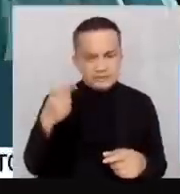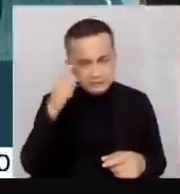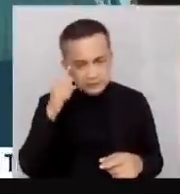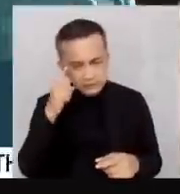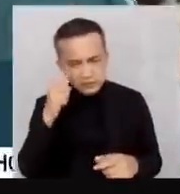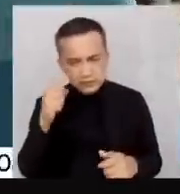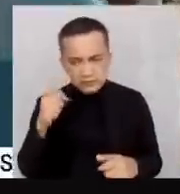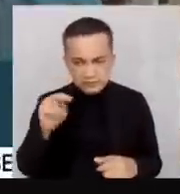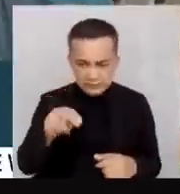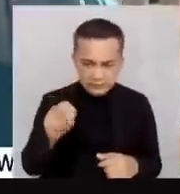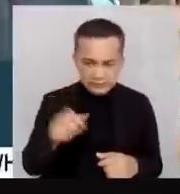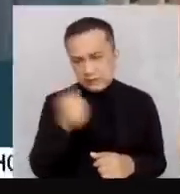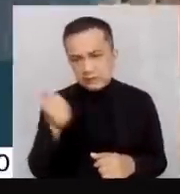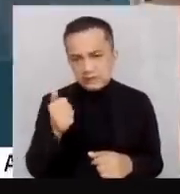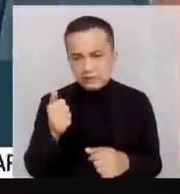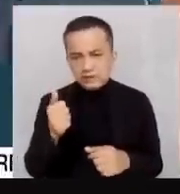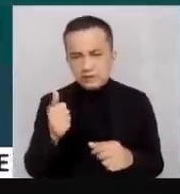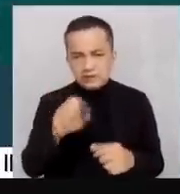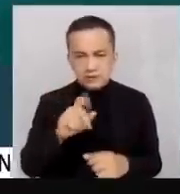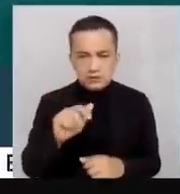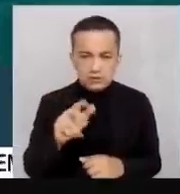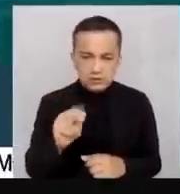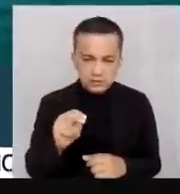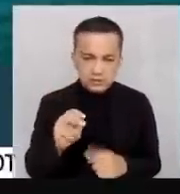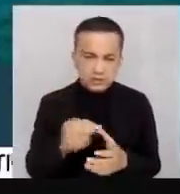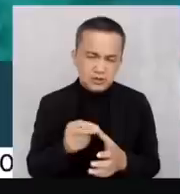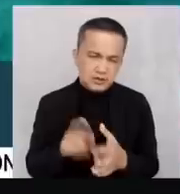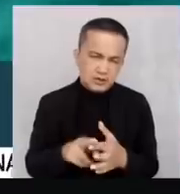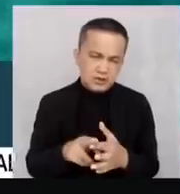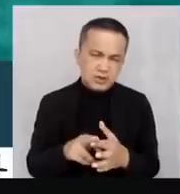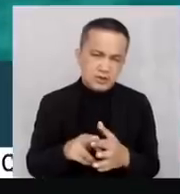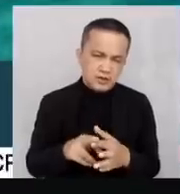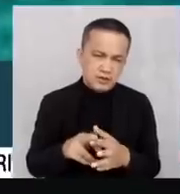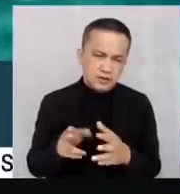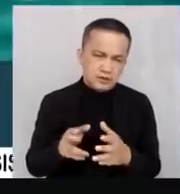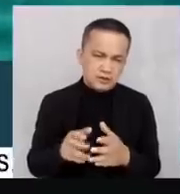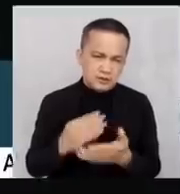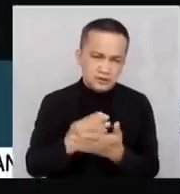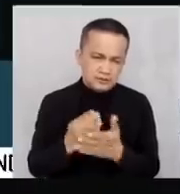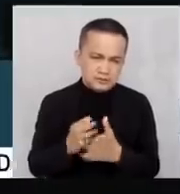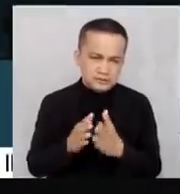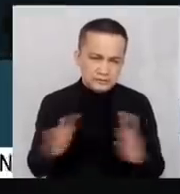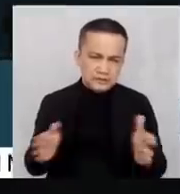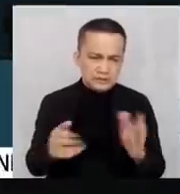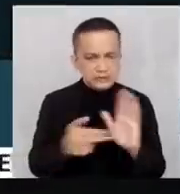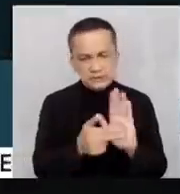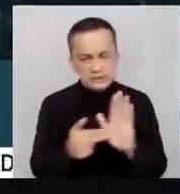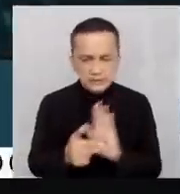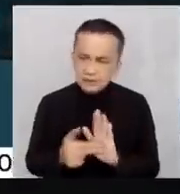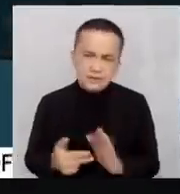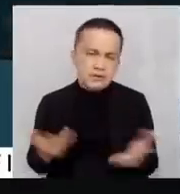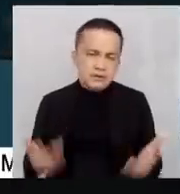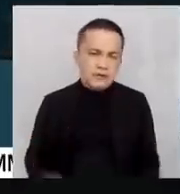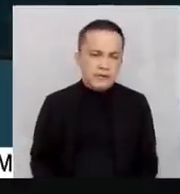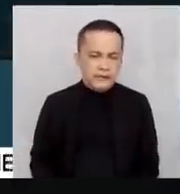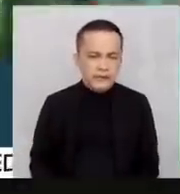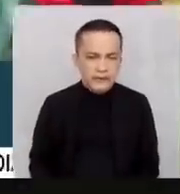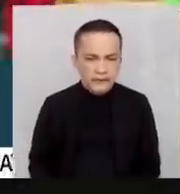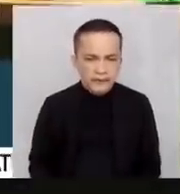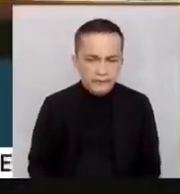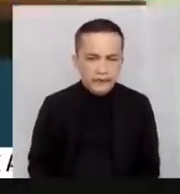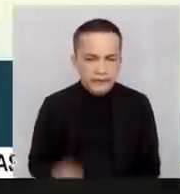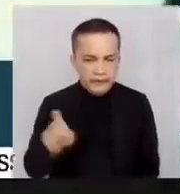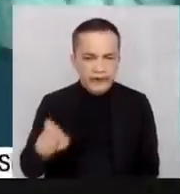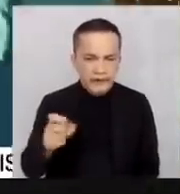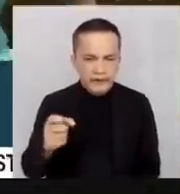mga slogan or kailangan pa natin mag-budgetan ng ganito kalaki itong mga branding na ito. Mm-hmm. Kasi baka yun pa yung